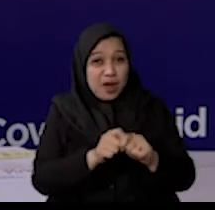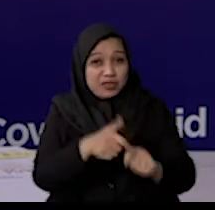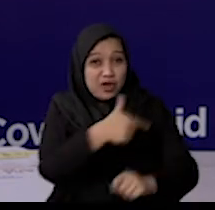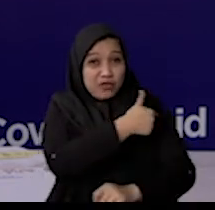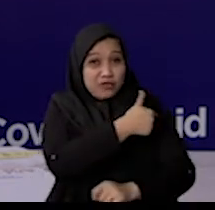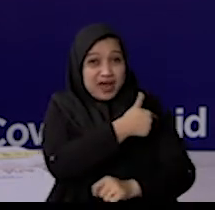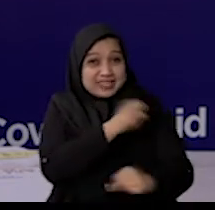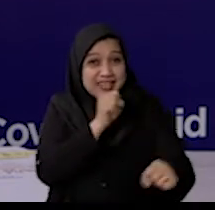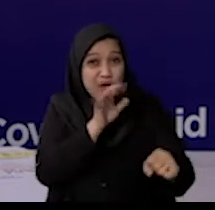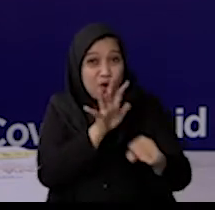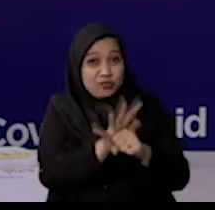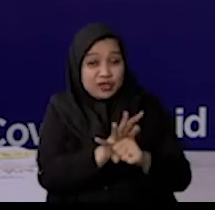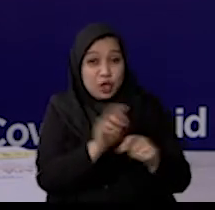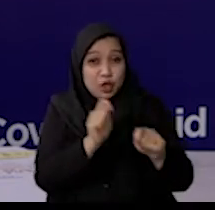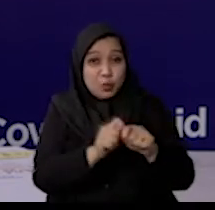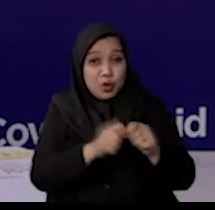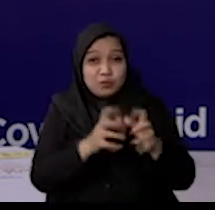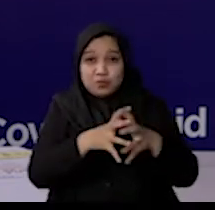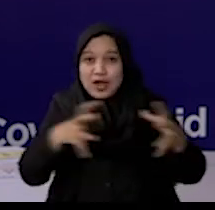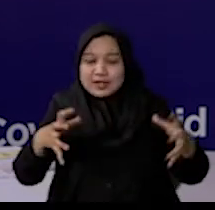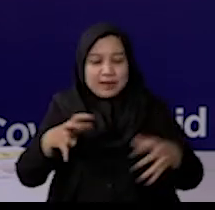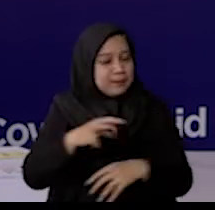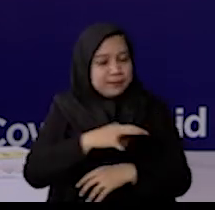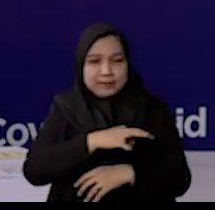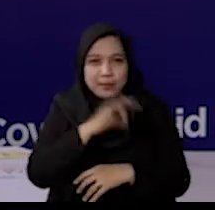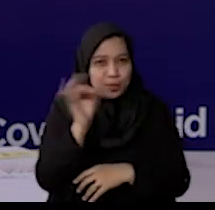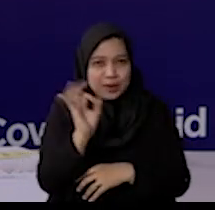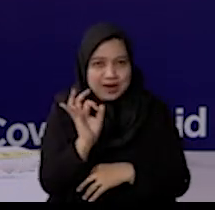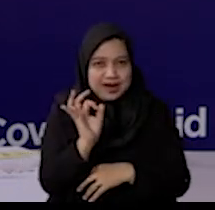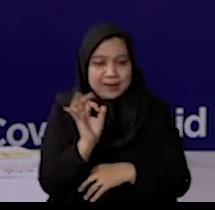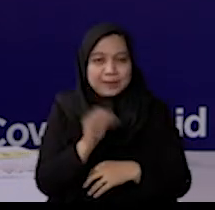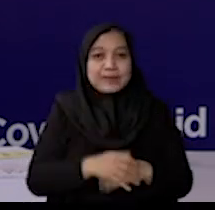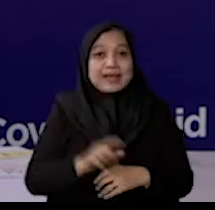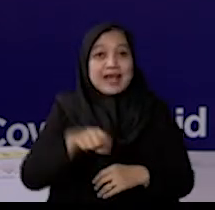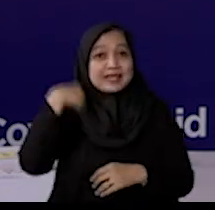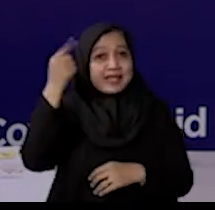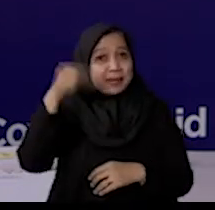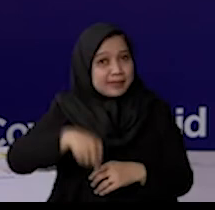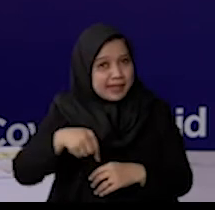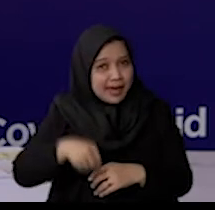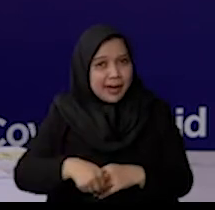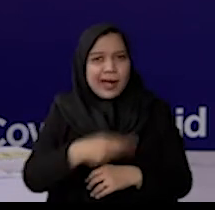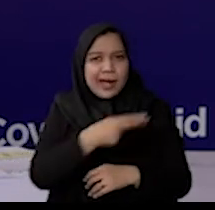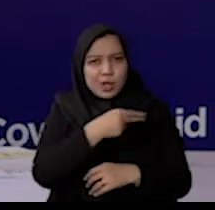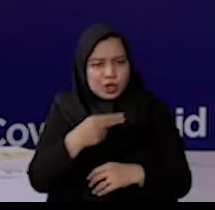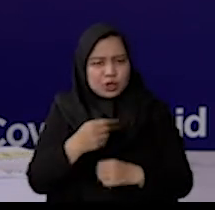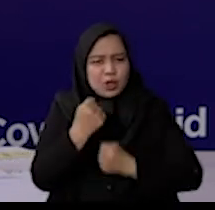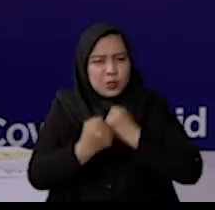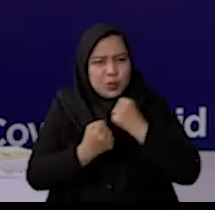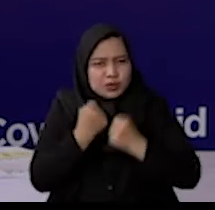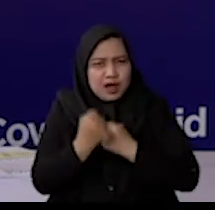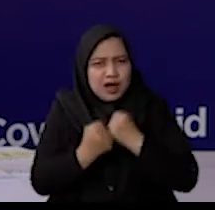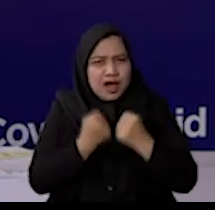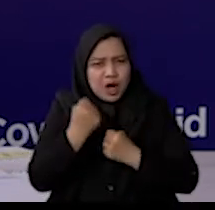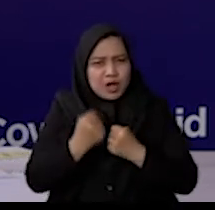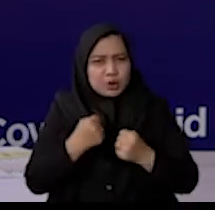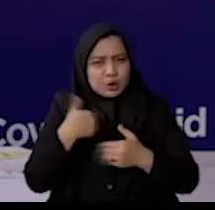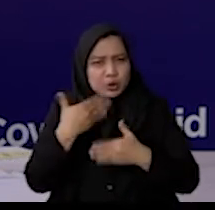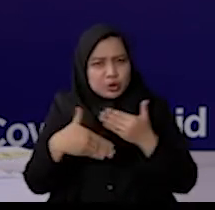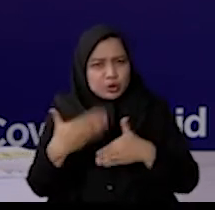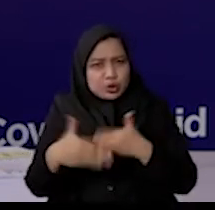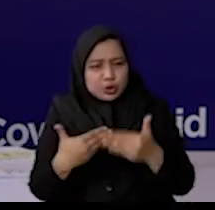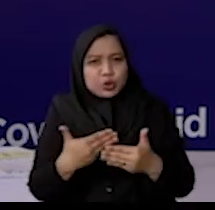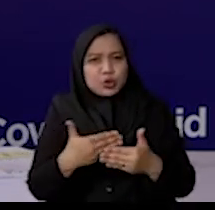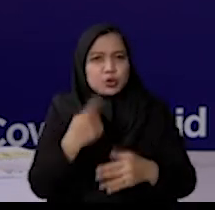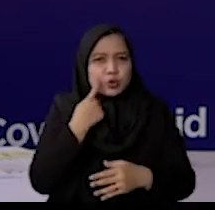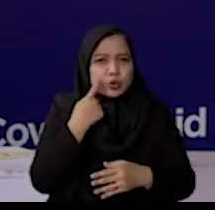COVID-19 secara massal. Sampai saat ini, Indonesia terus melakukan upaya untuk melakukan